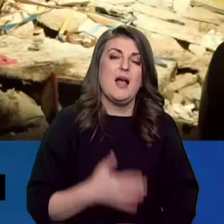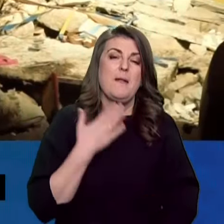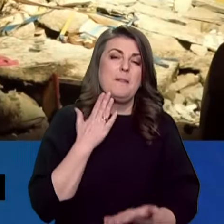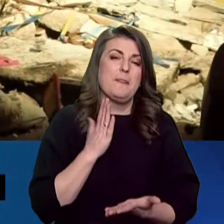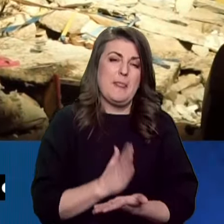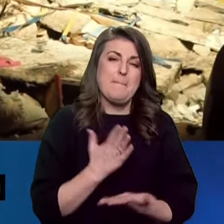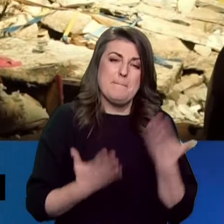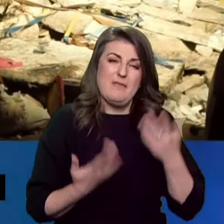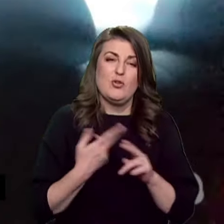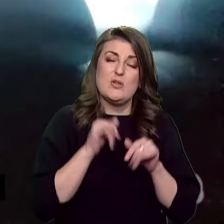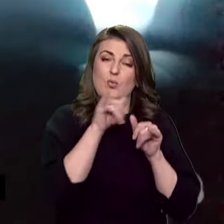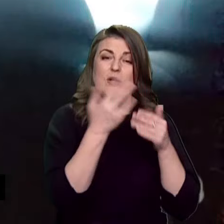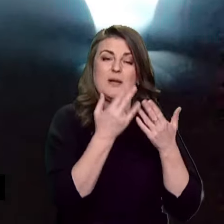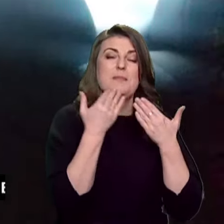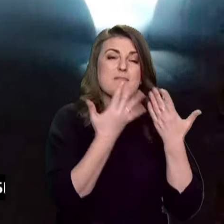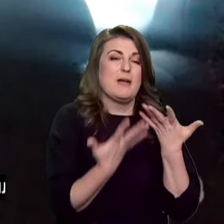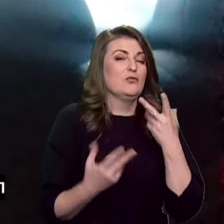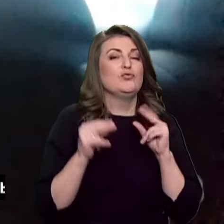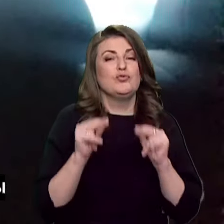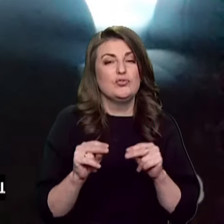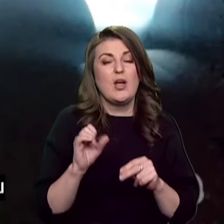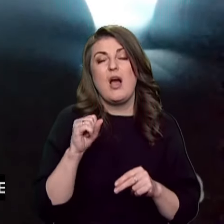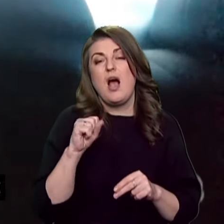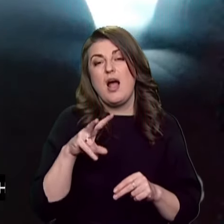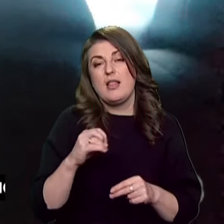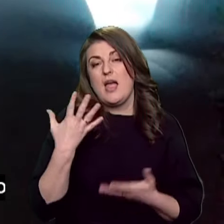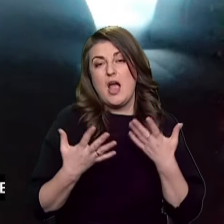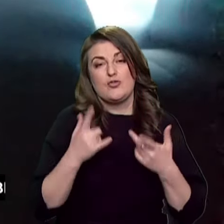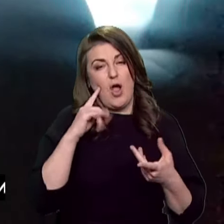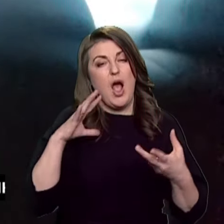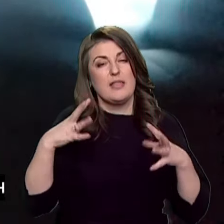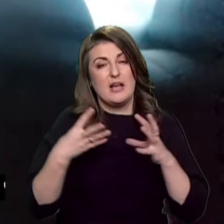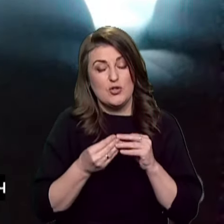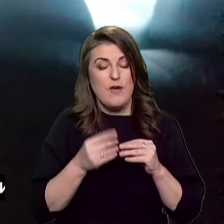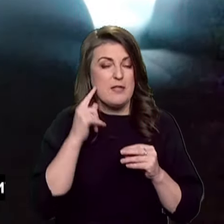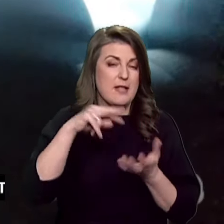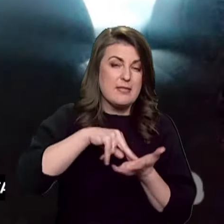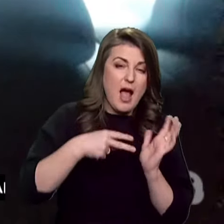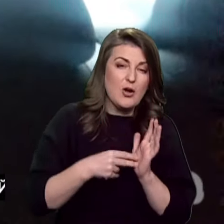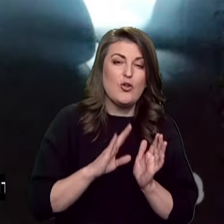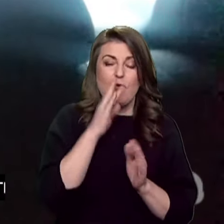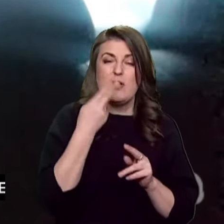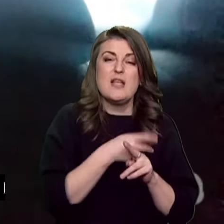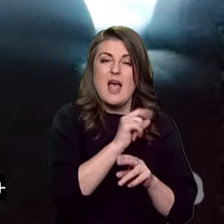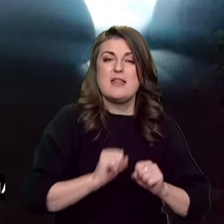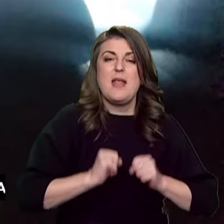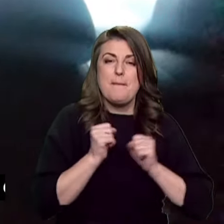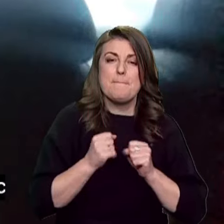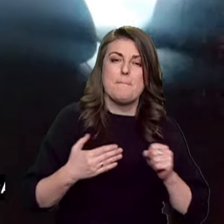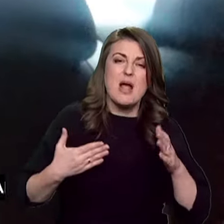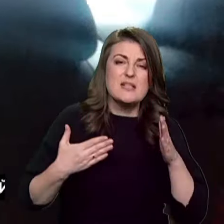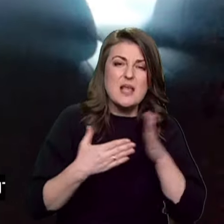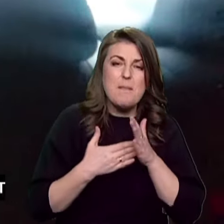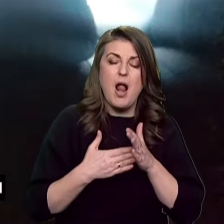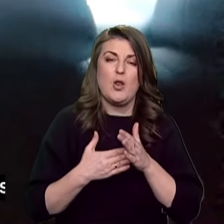Напевно, це у них треба питати, якщо чесно, але якщо аналізувати тактику ворога, це намагання